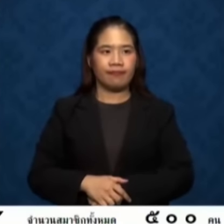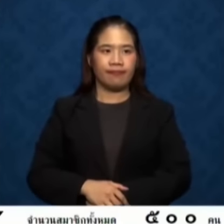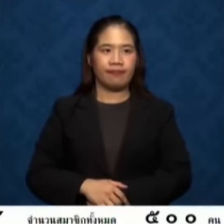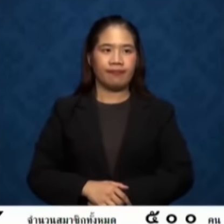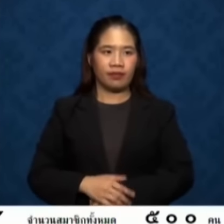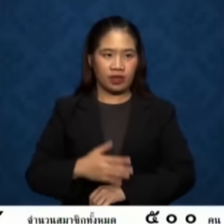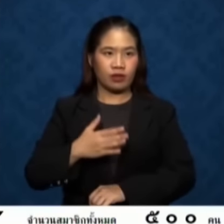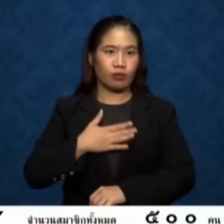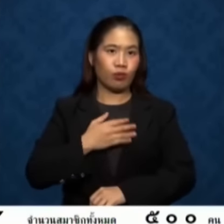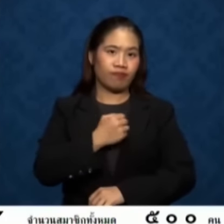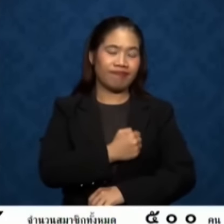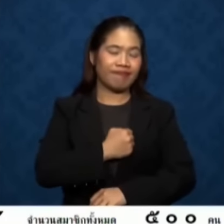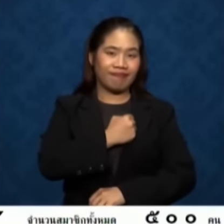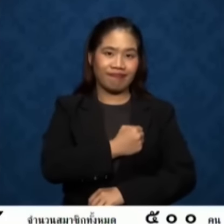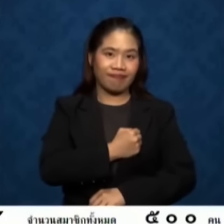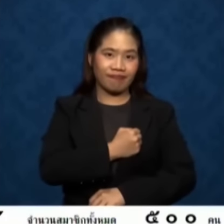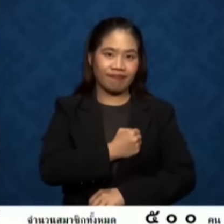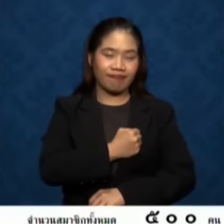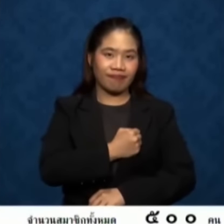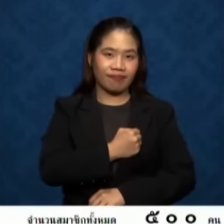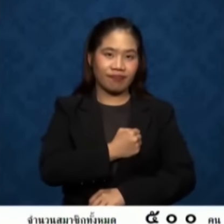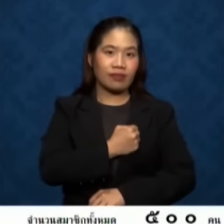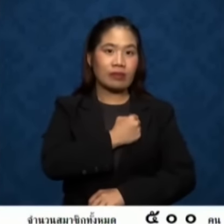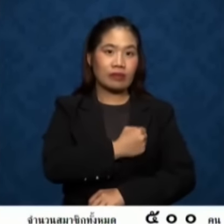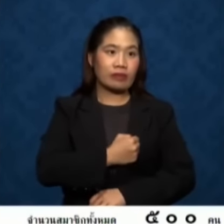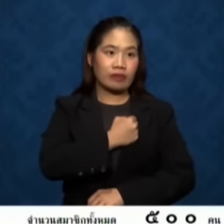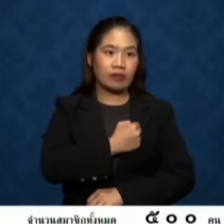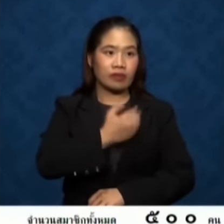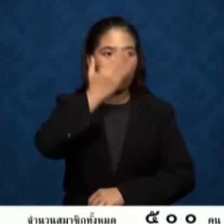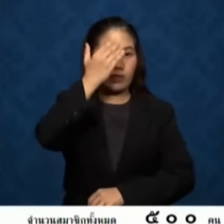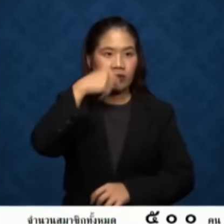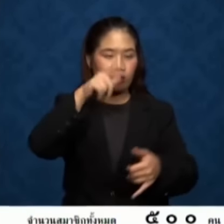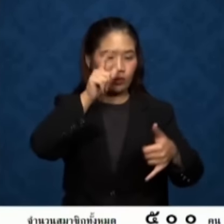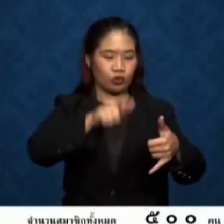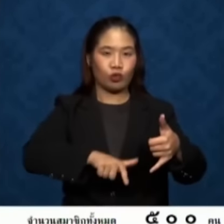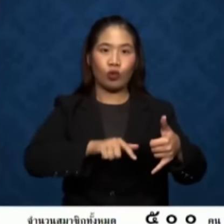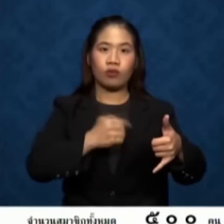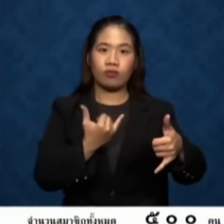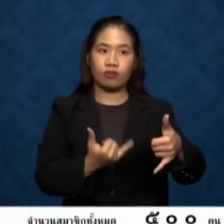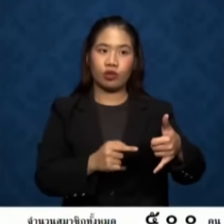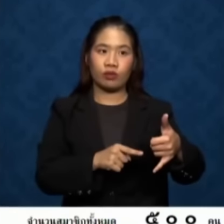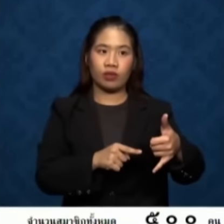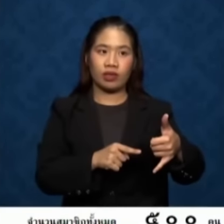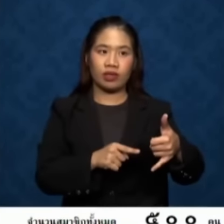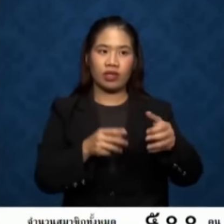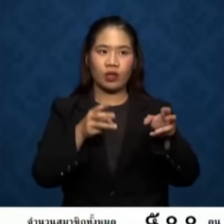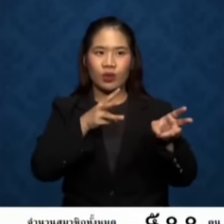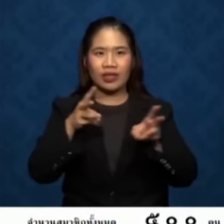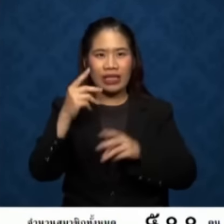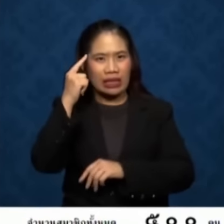ผมจะเสียใจว่าคนปัจจุบันมาใช้ตรรกะวิบัติ